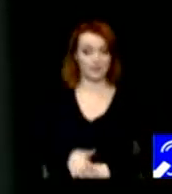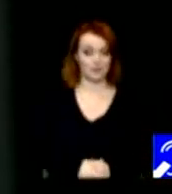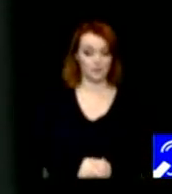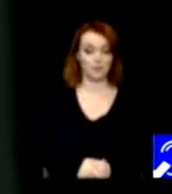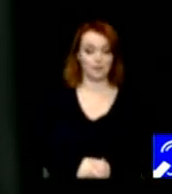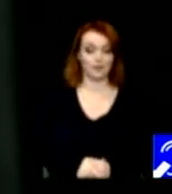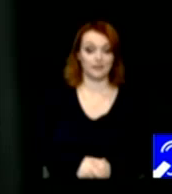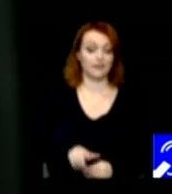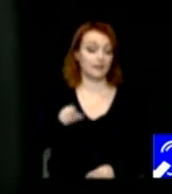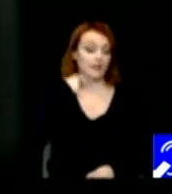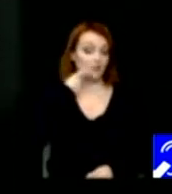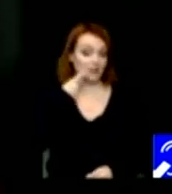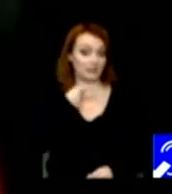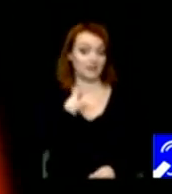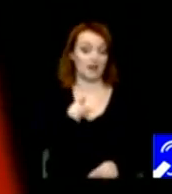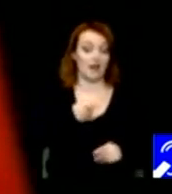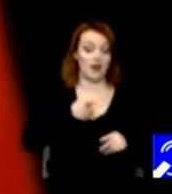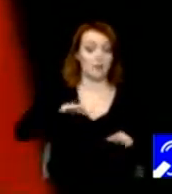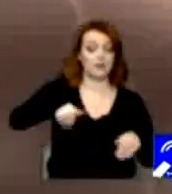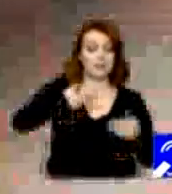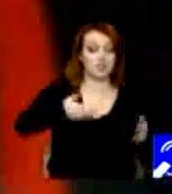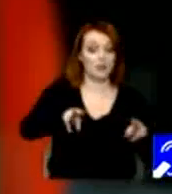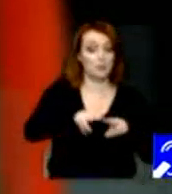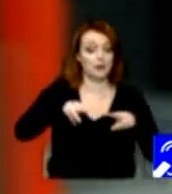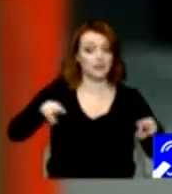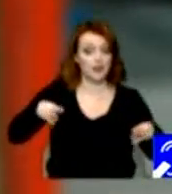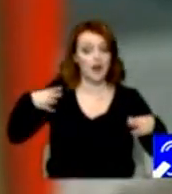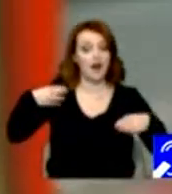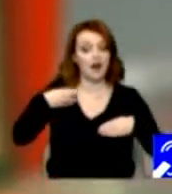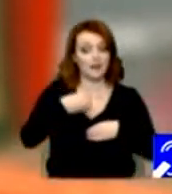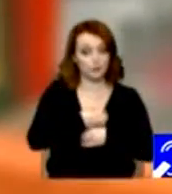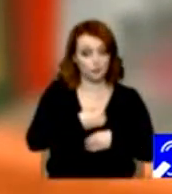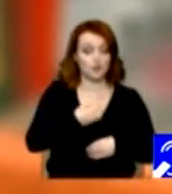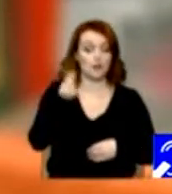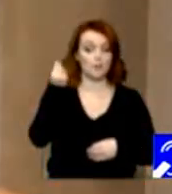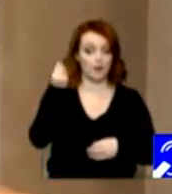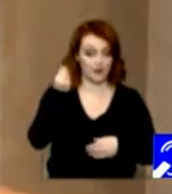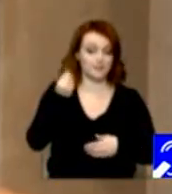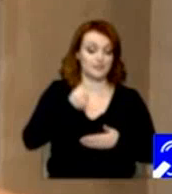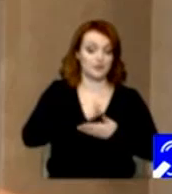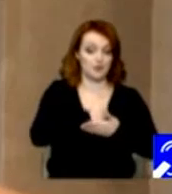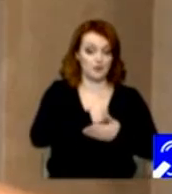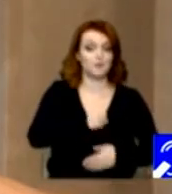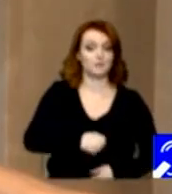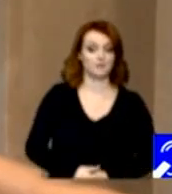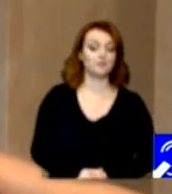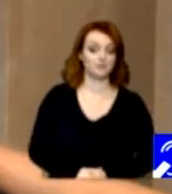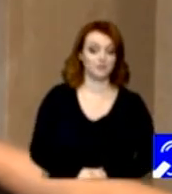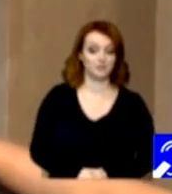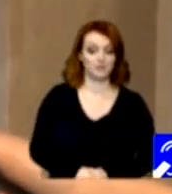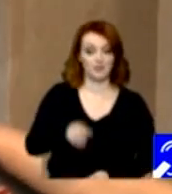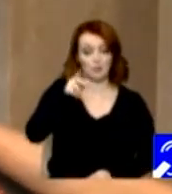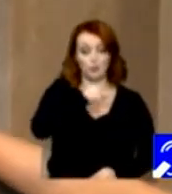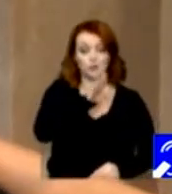public privat in ca initiativa legislativa a reduce incasarile la buget a treia Moldovei manipuleaza